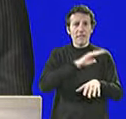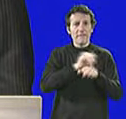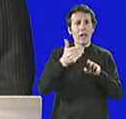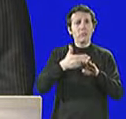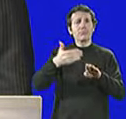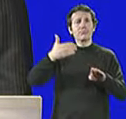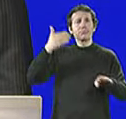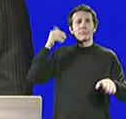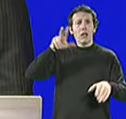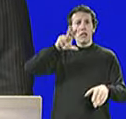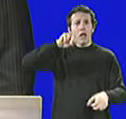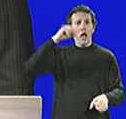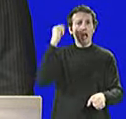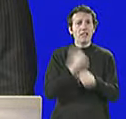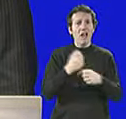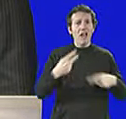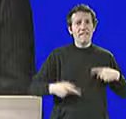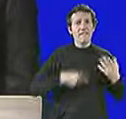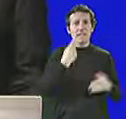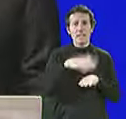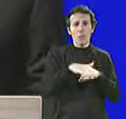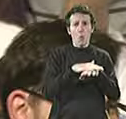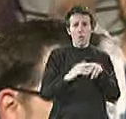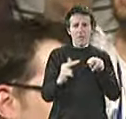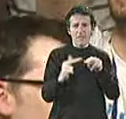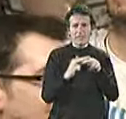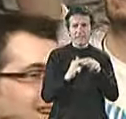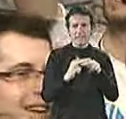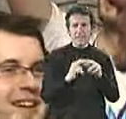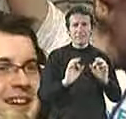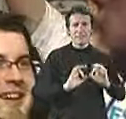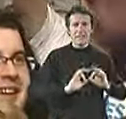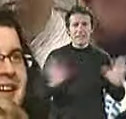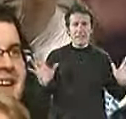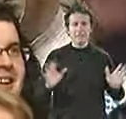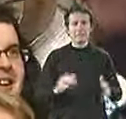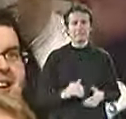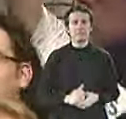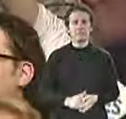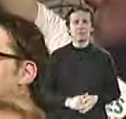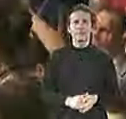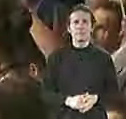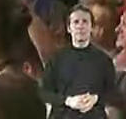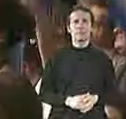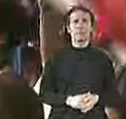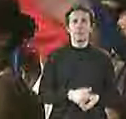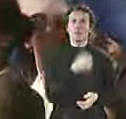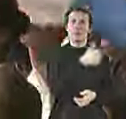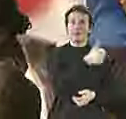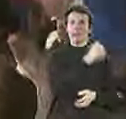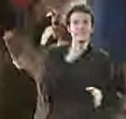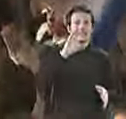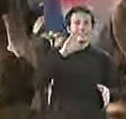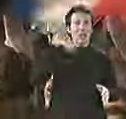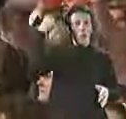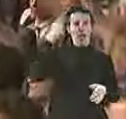politique. Une seule. C'est pas de moi. c'est de Ségolène Royal.